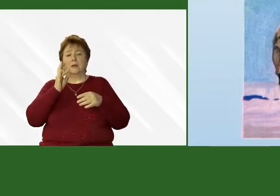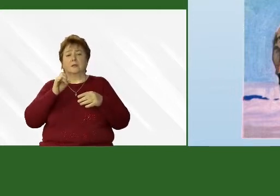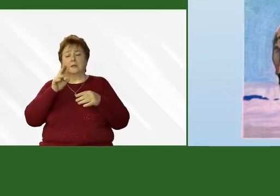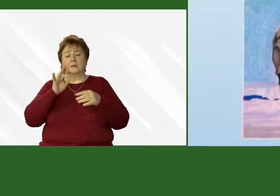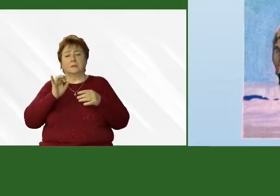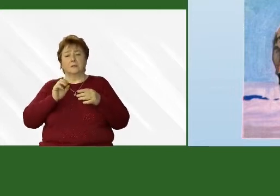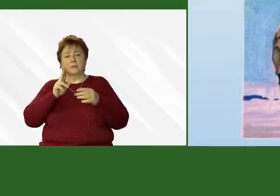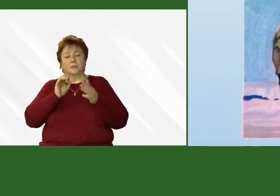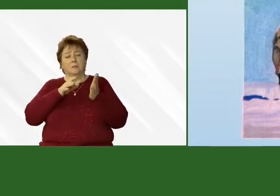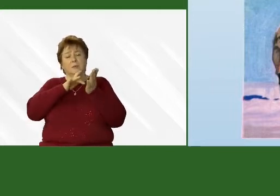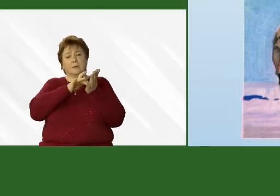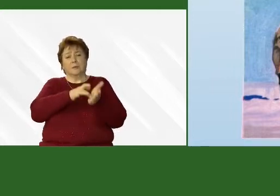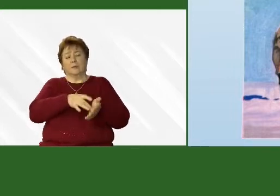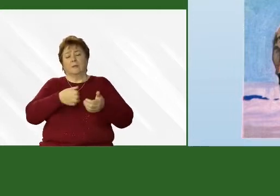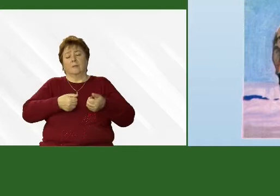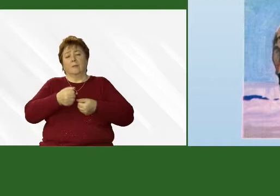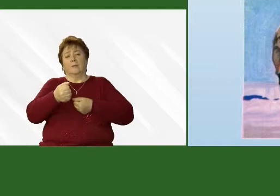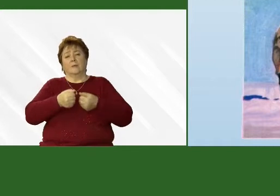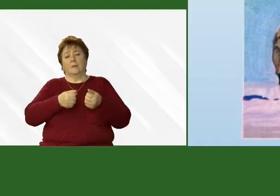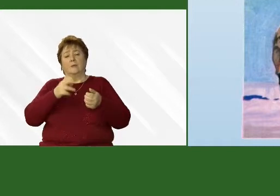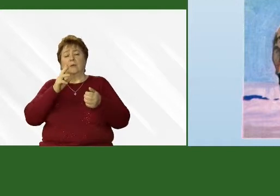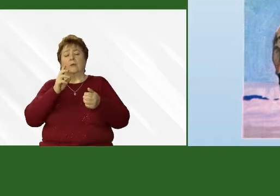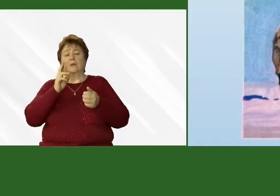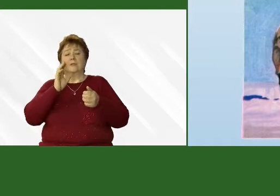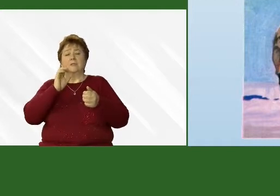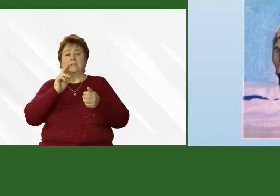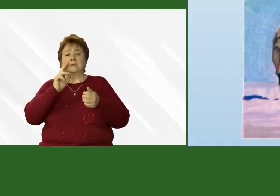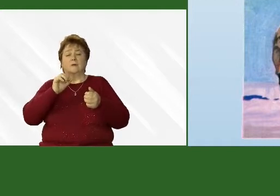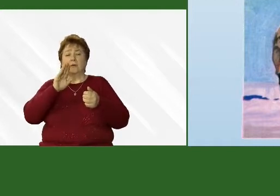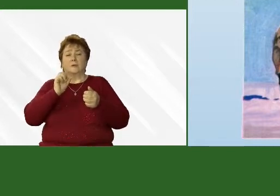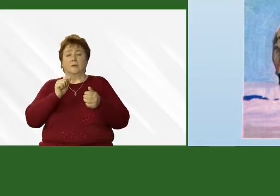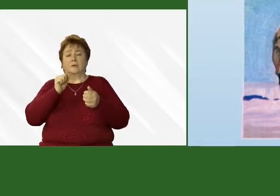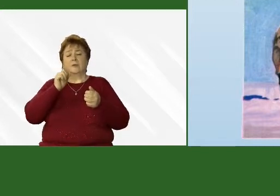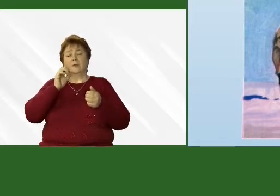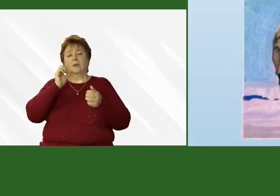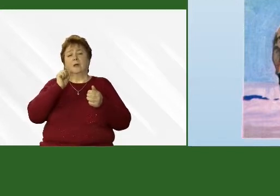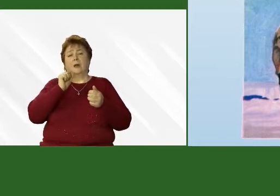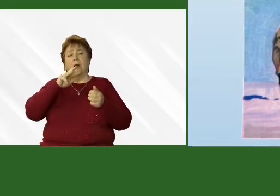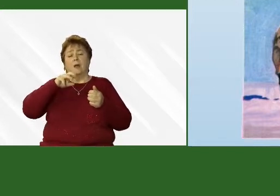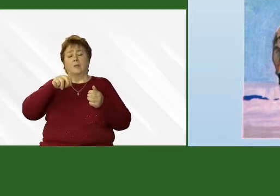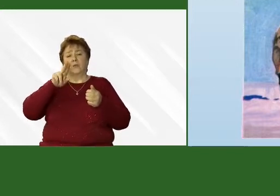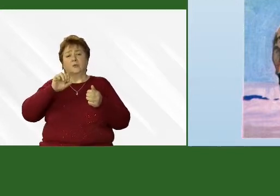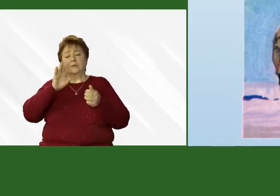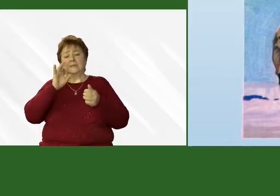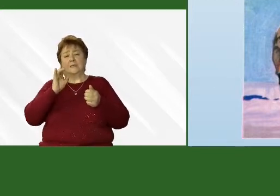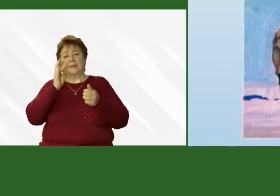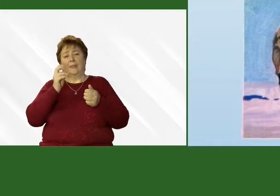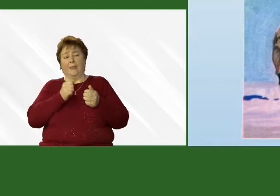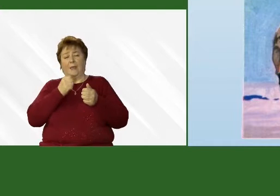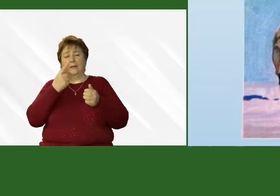антарктическими экспедициями под руководством Роберта Скотта и Руаля Амуцена.